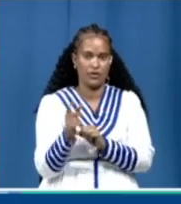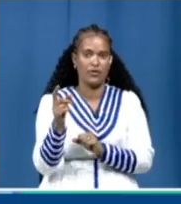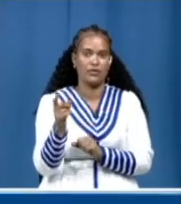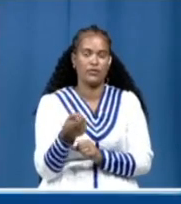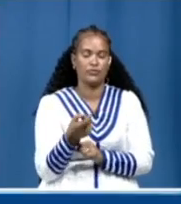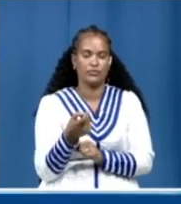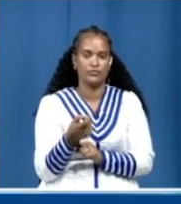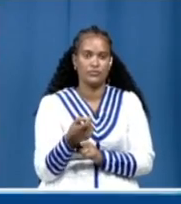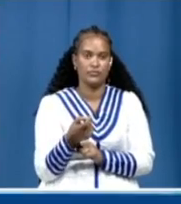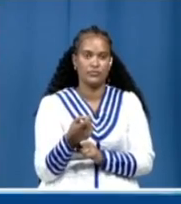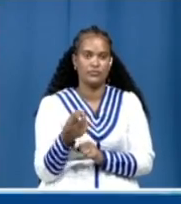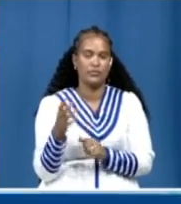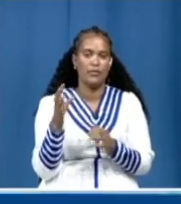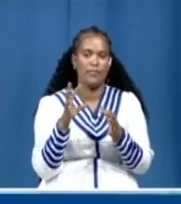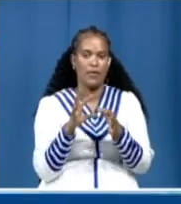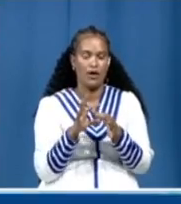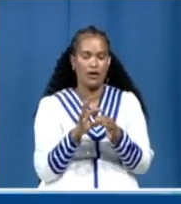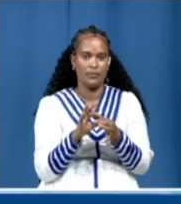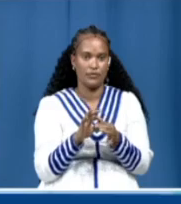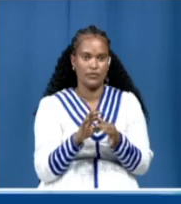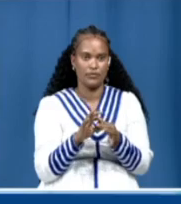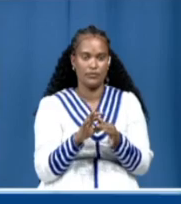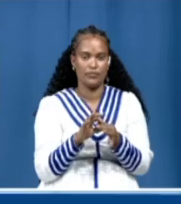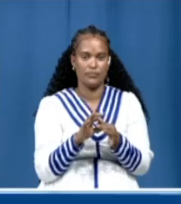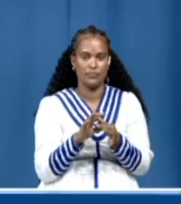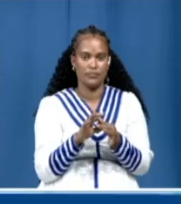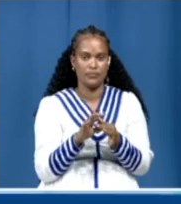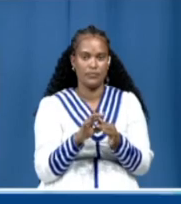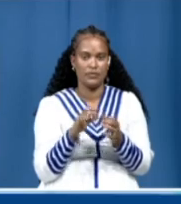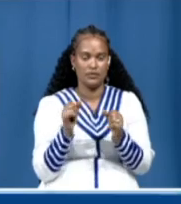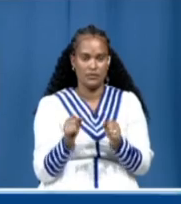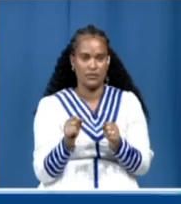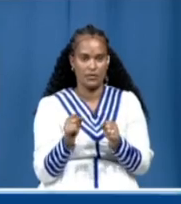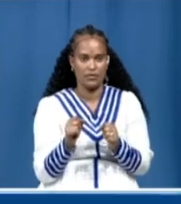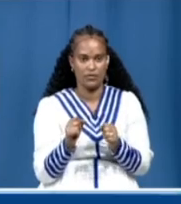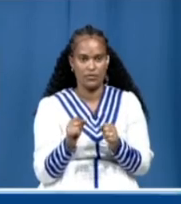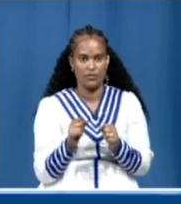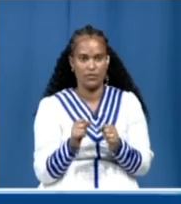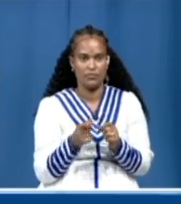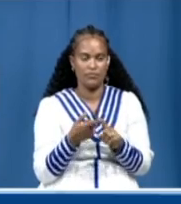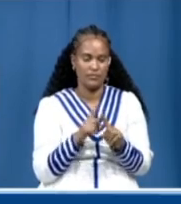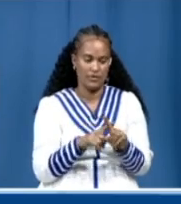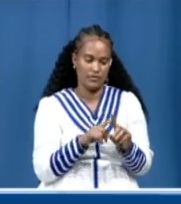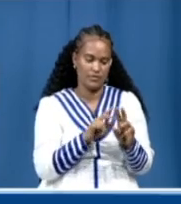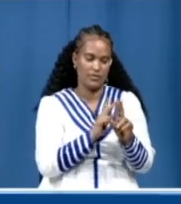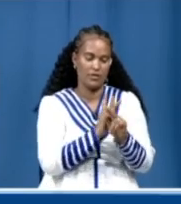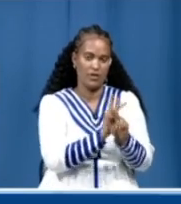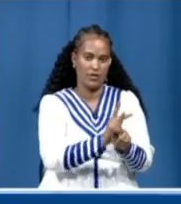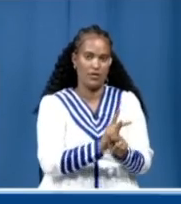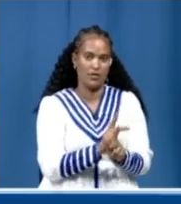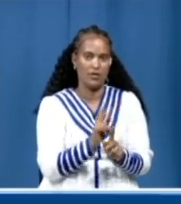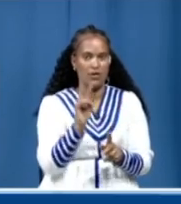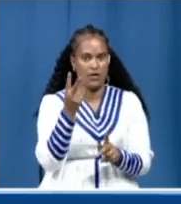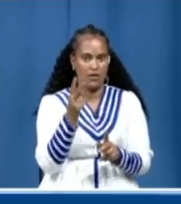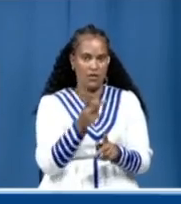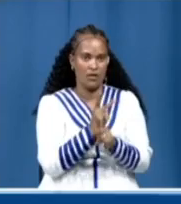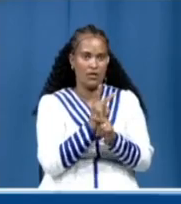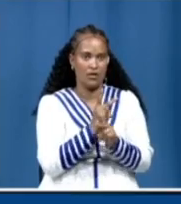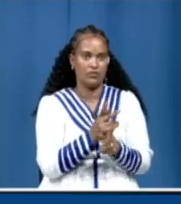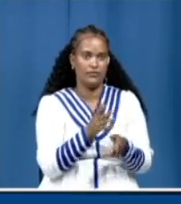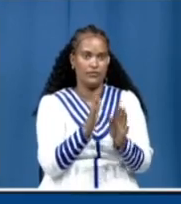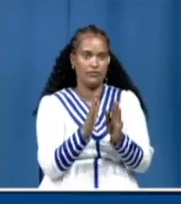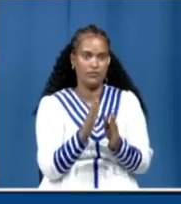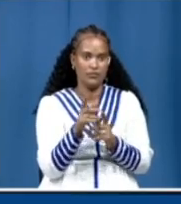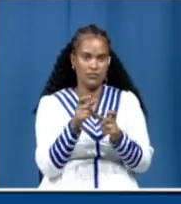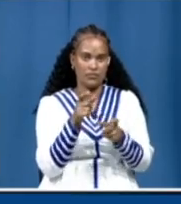ክትኸውን እቲ ማሕበር ከምኡ ጌርካ ተዘየጠናኺርካዮ ማንም ስለዘየጠናኽሮ ስለዝመለስኪዩ ሕዚ እውን ንካልኣይ ልቓሕ ተፈቒዱለይ ዘሎ